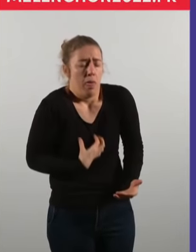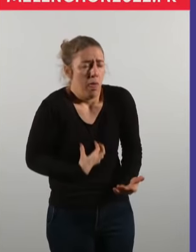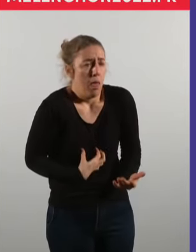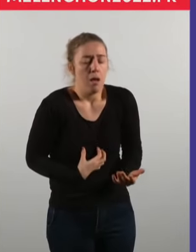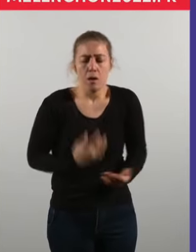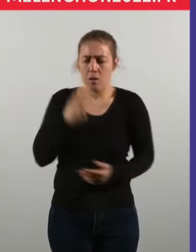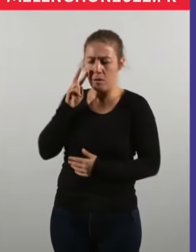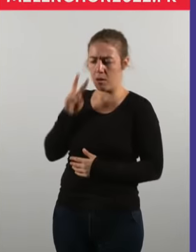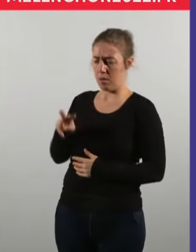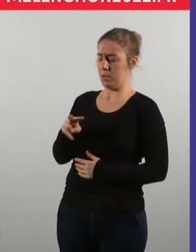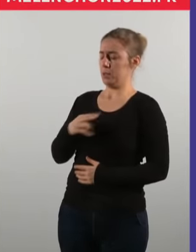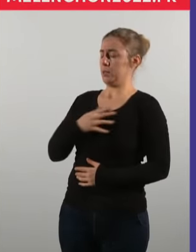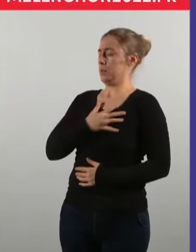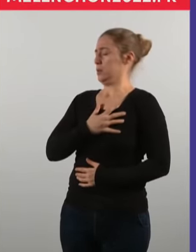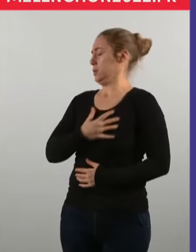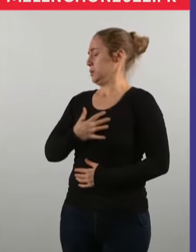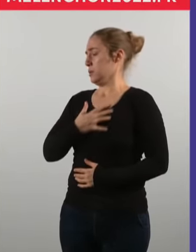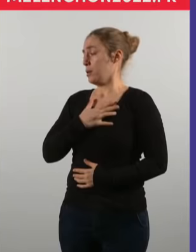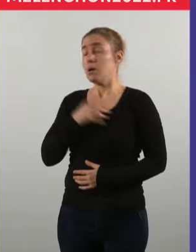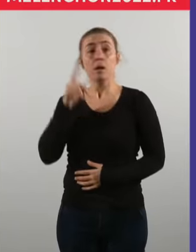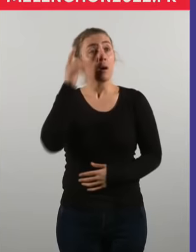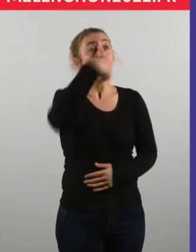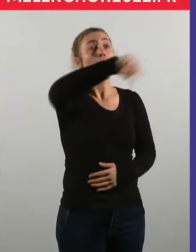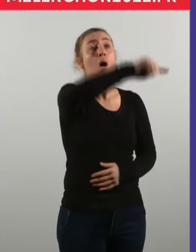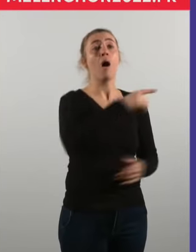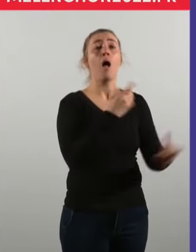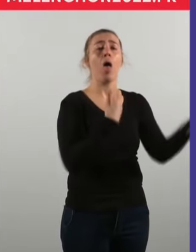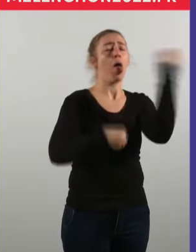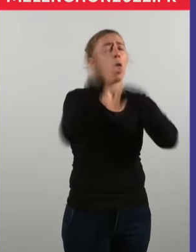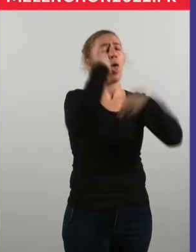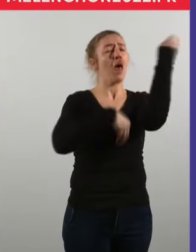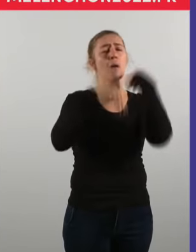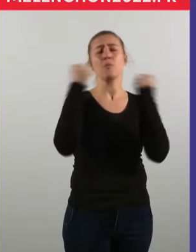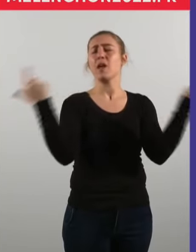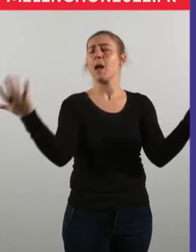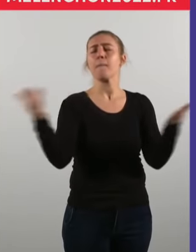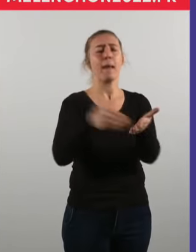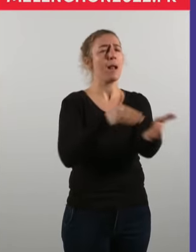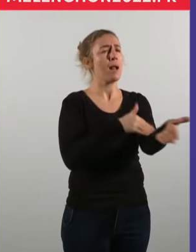devenu insupportable au moment où les profiteurs de crise se gavent à coups de milliards.